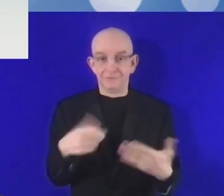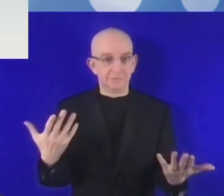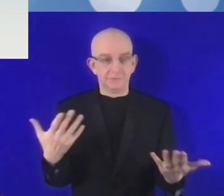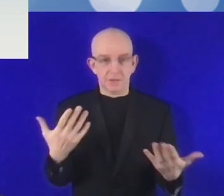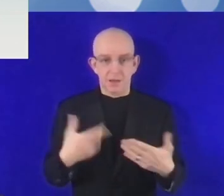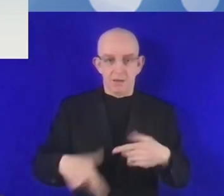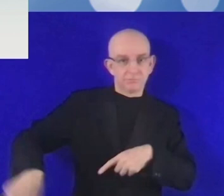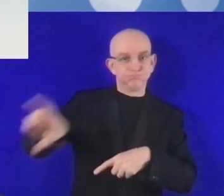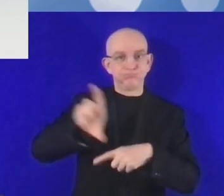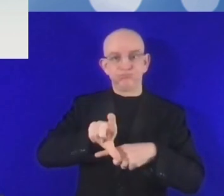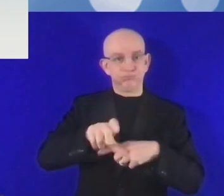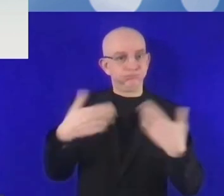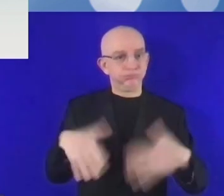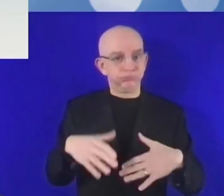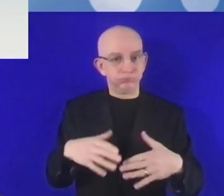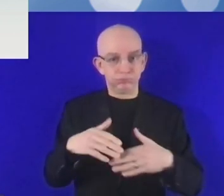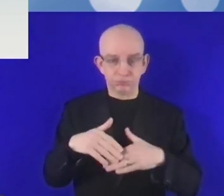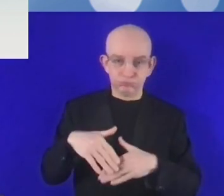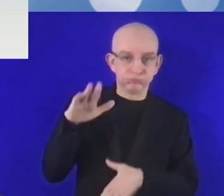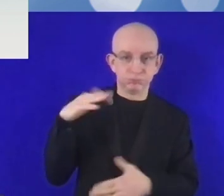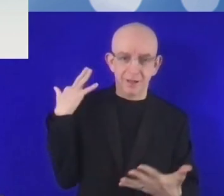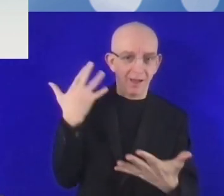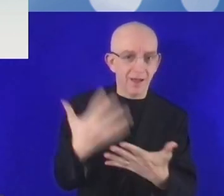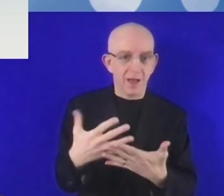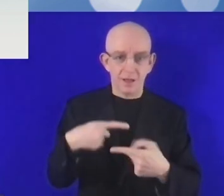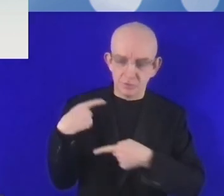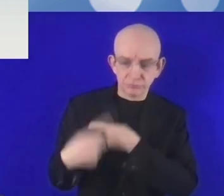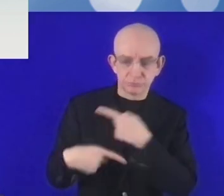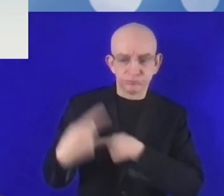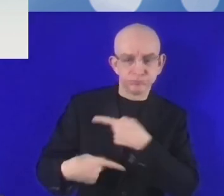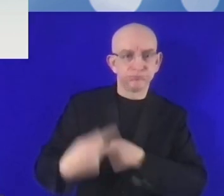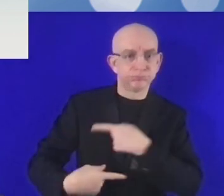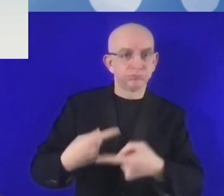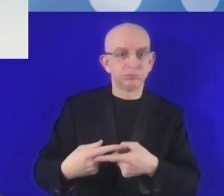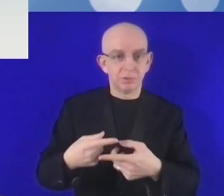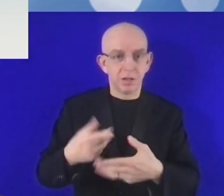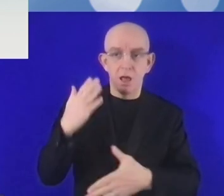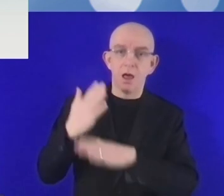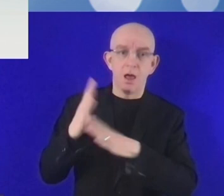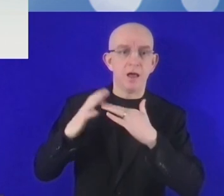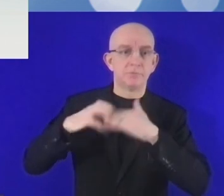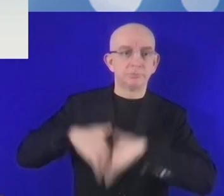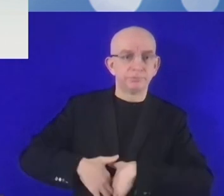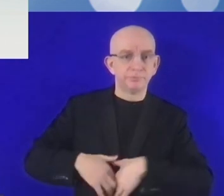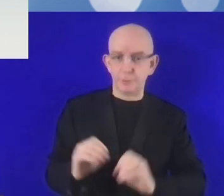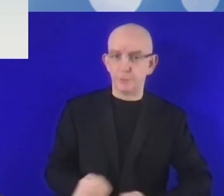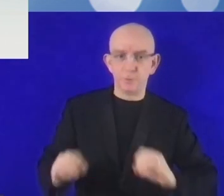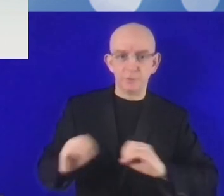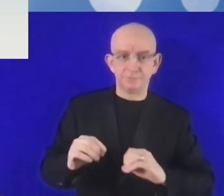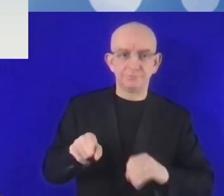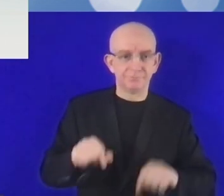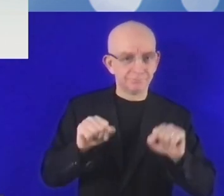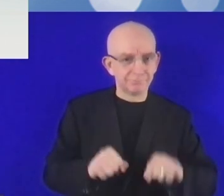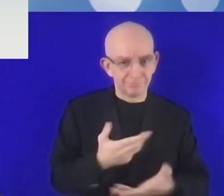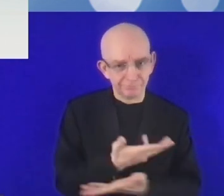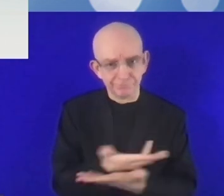咱们在这个新冠的疫情就看到了，网络是多么重要的，因为只